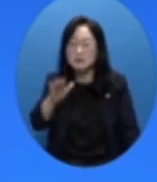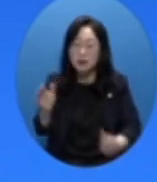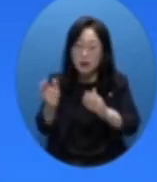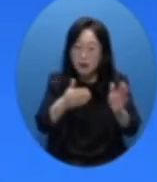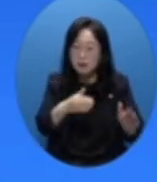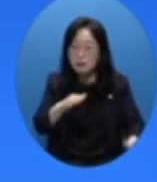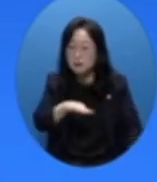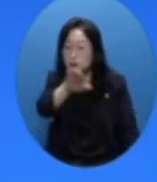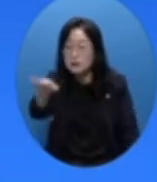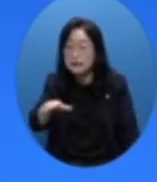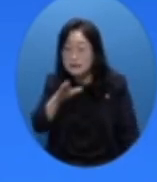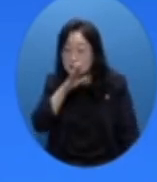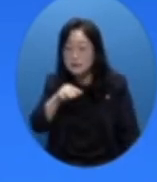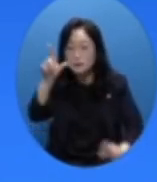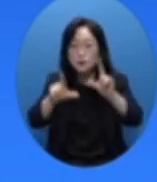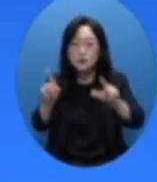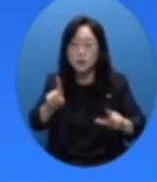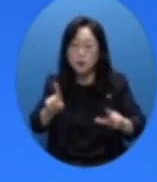않습니다